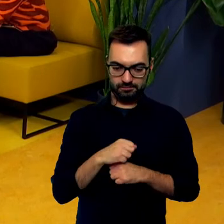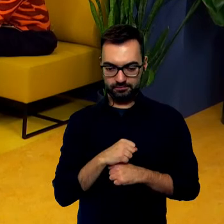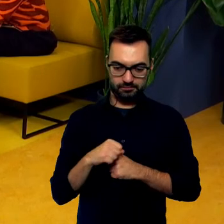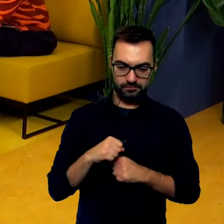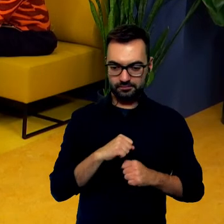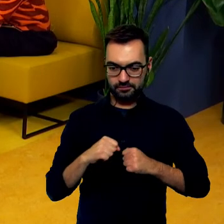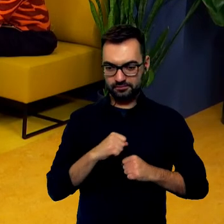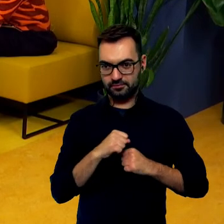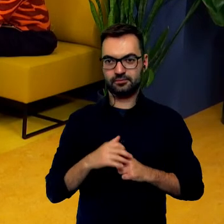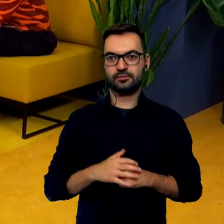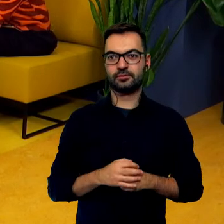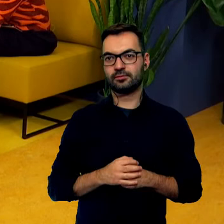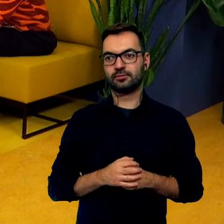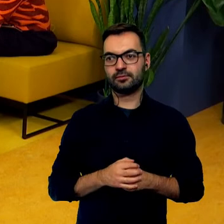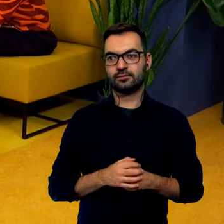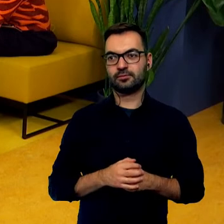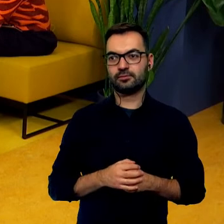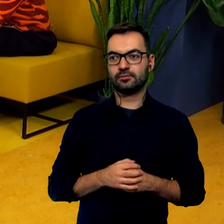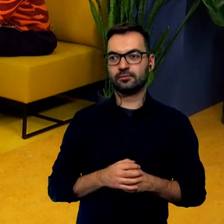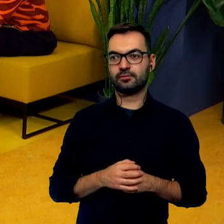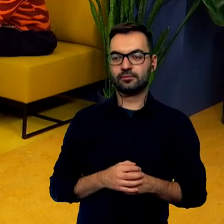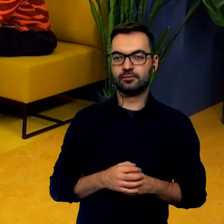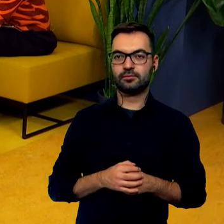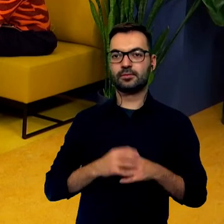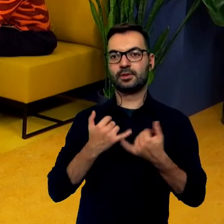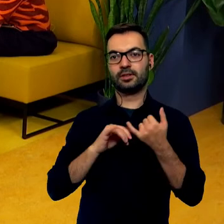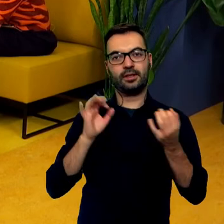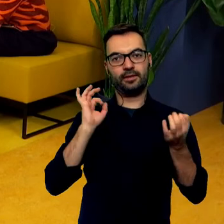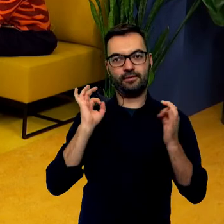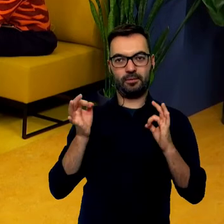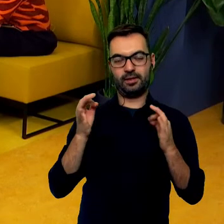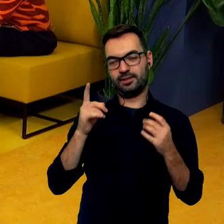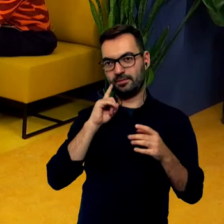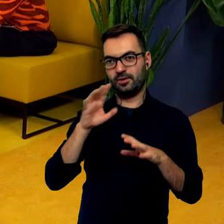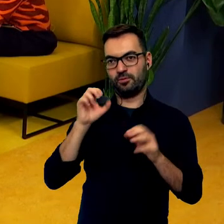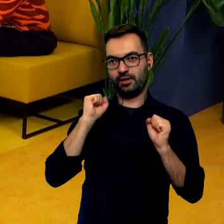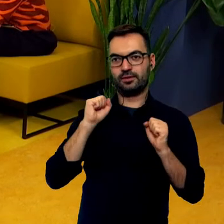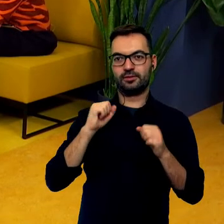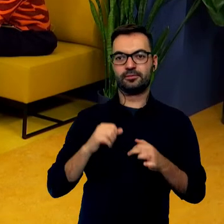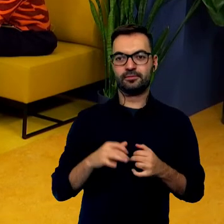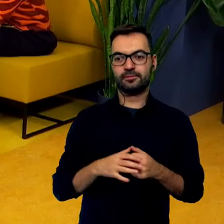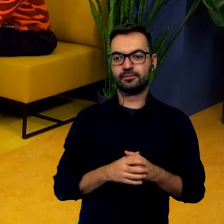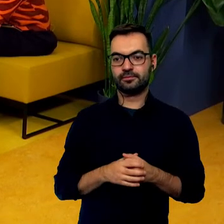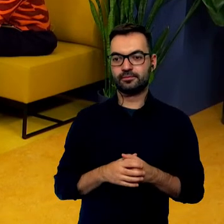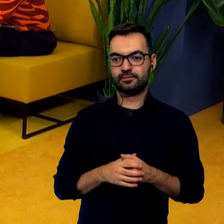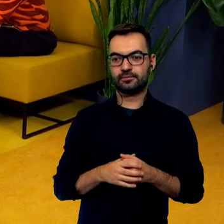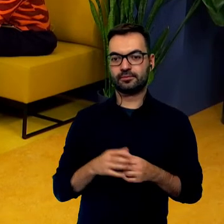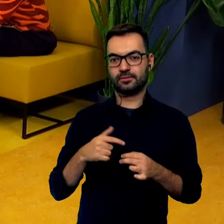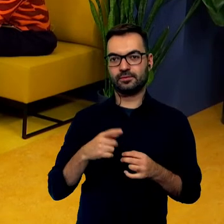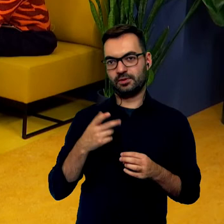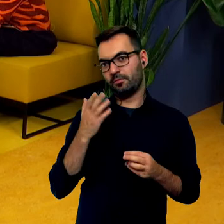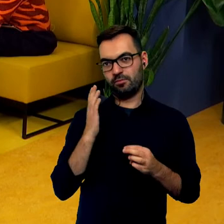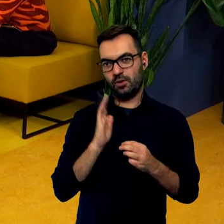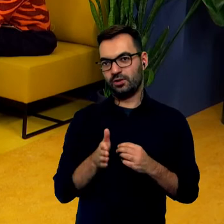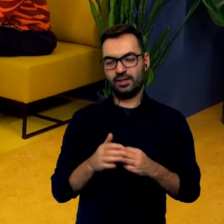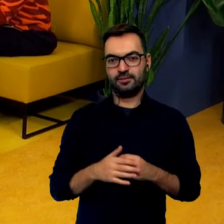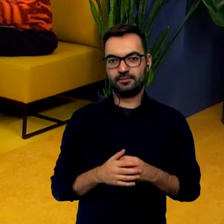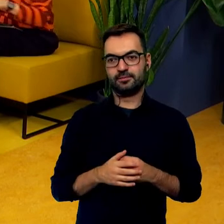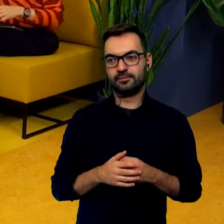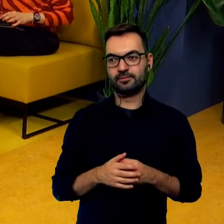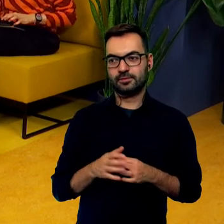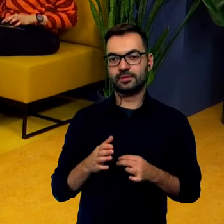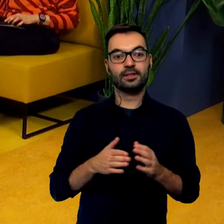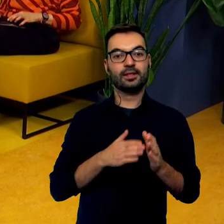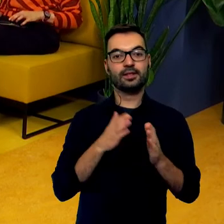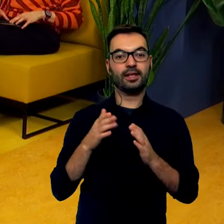głowę i to też inne informacje czytasz o tym człowieku i to jest dosyć w sumie proste. Tak, te